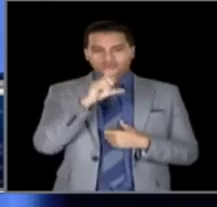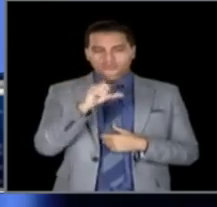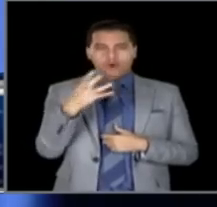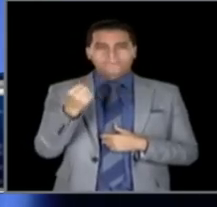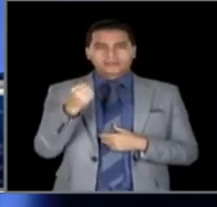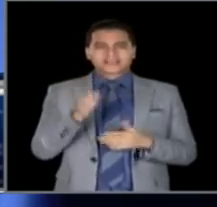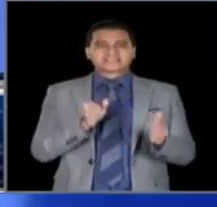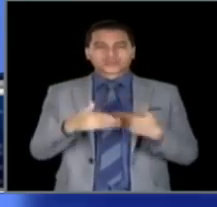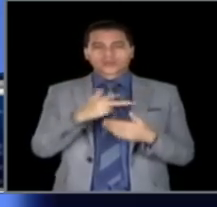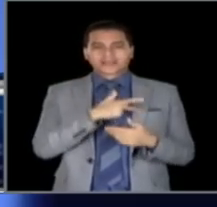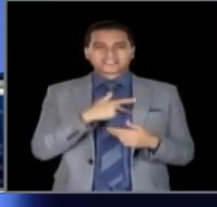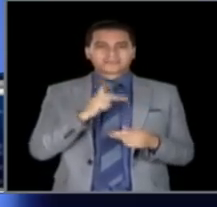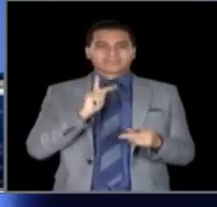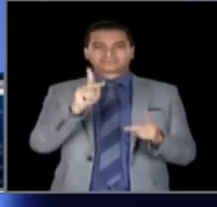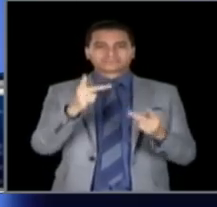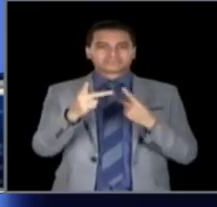1940؟